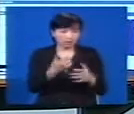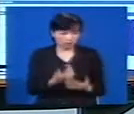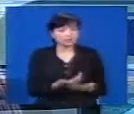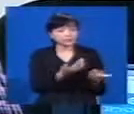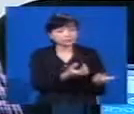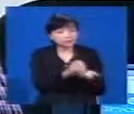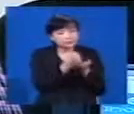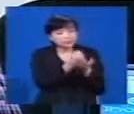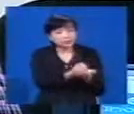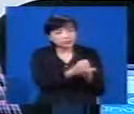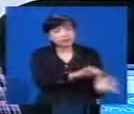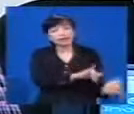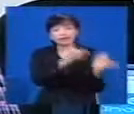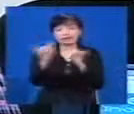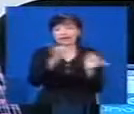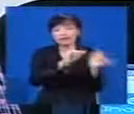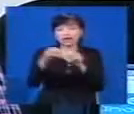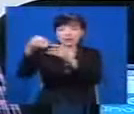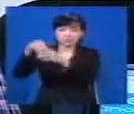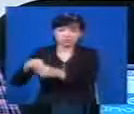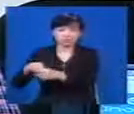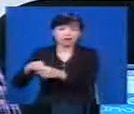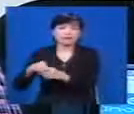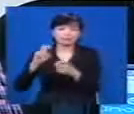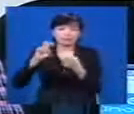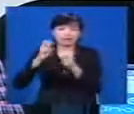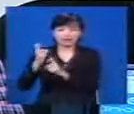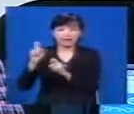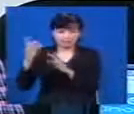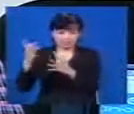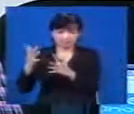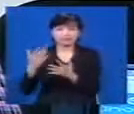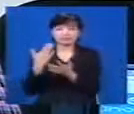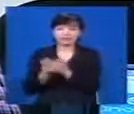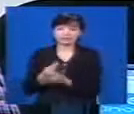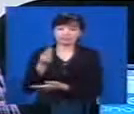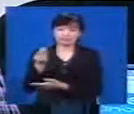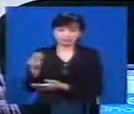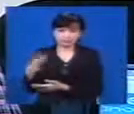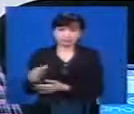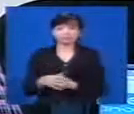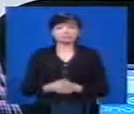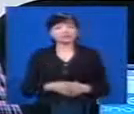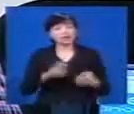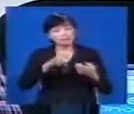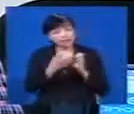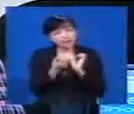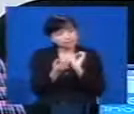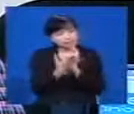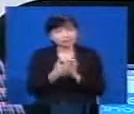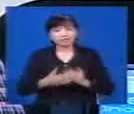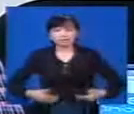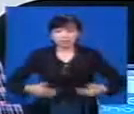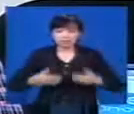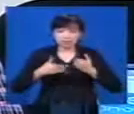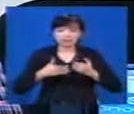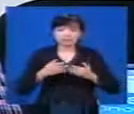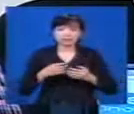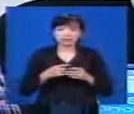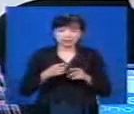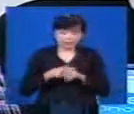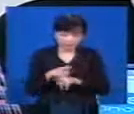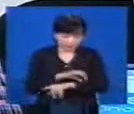ภัยมีการดูแลด้านยังชีพประการที่4ความเสียหายที่เกิดขึ้นไม่ว่าความเสียหายต่อชีวิตนะครับคือเสียชีวิตบาดเ